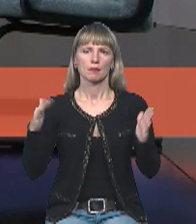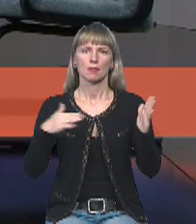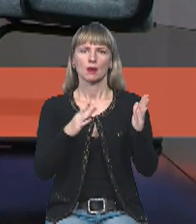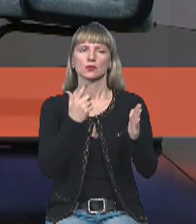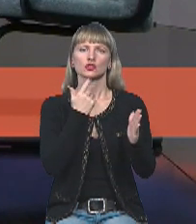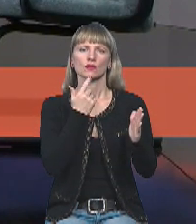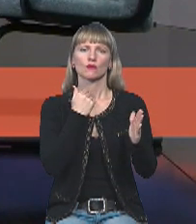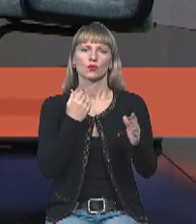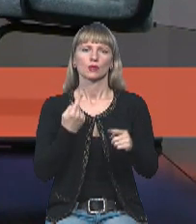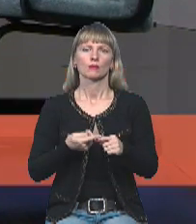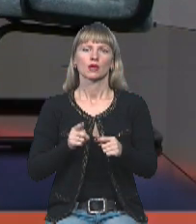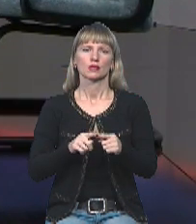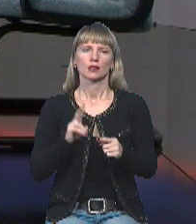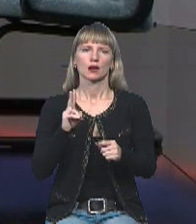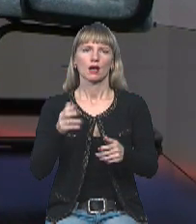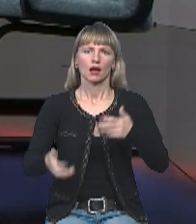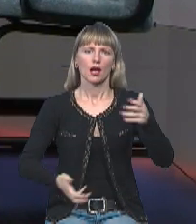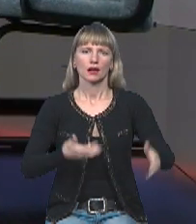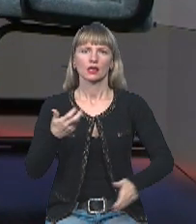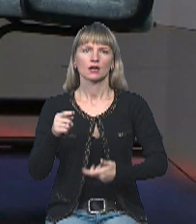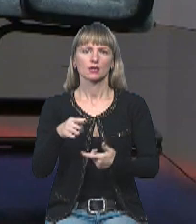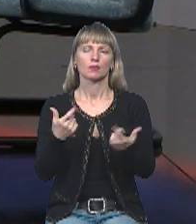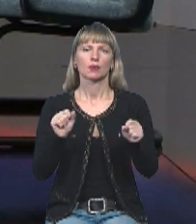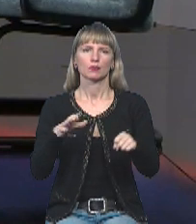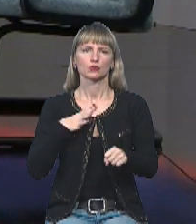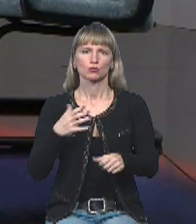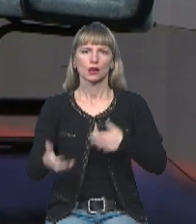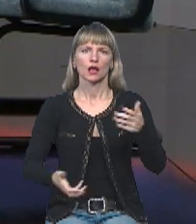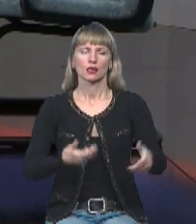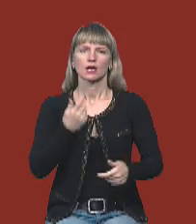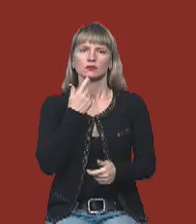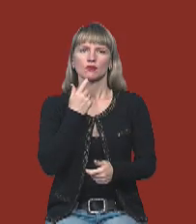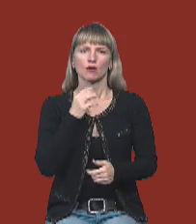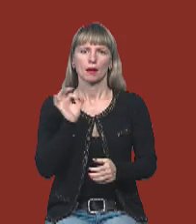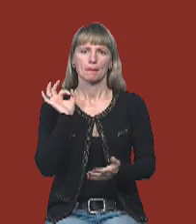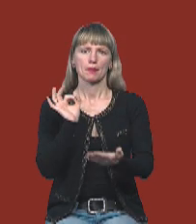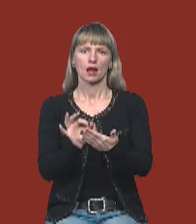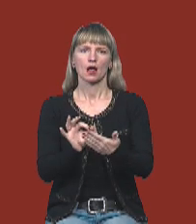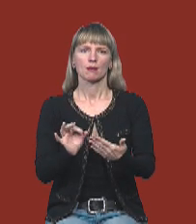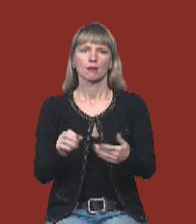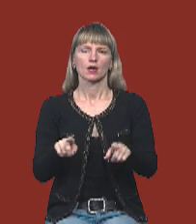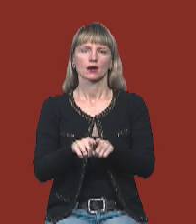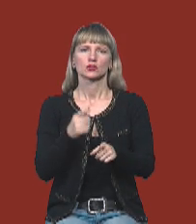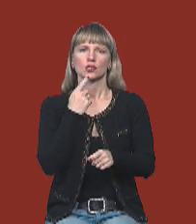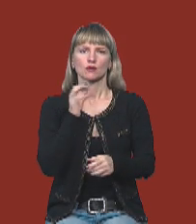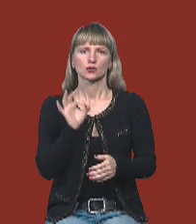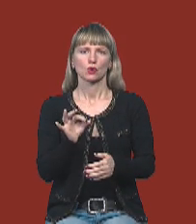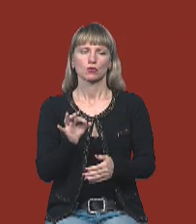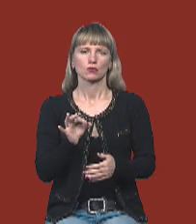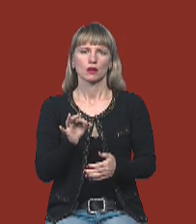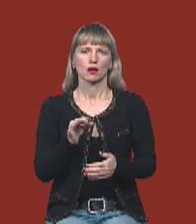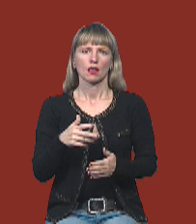червоним, цей кар'єр, ось він тут, там, де може бути кар'єр, така червона пляма, як така червона зона